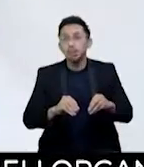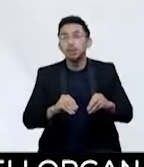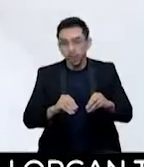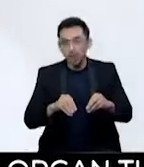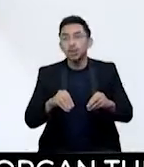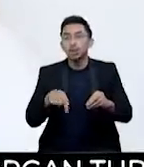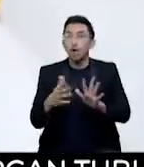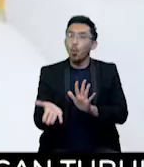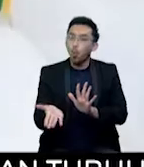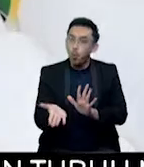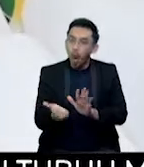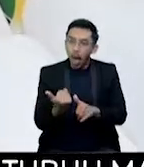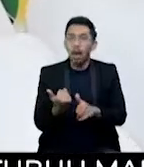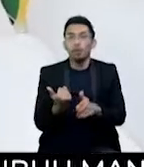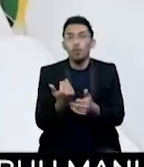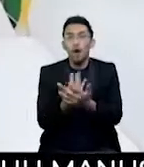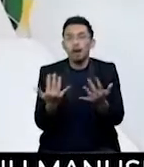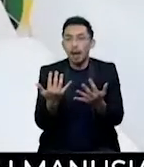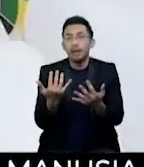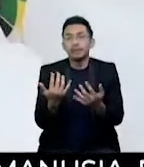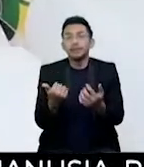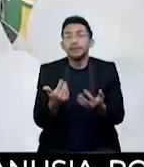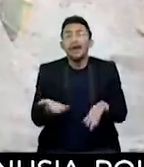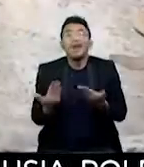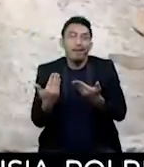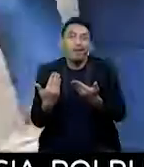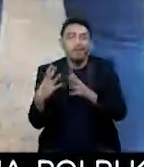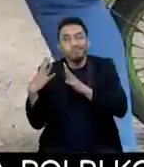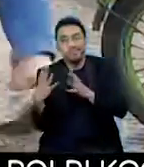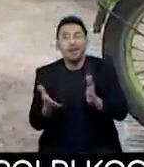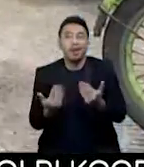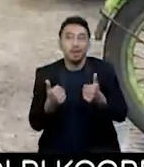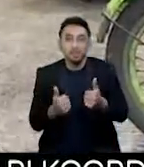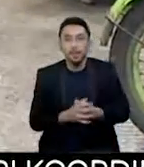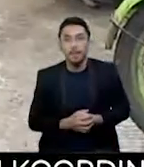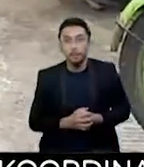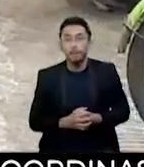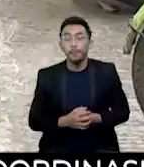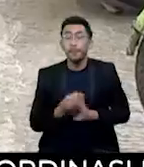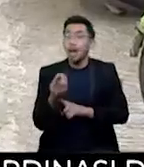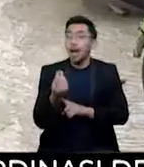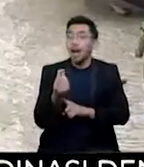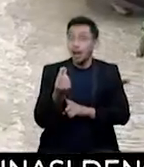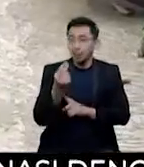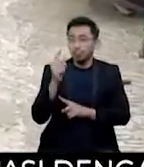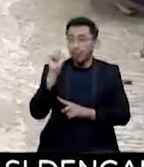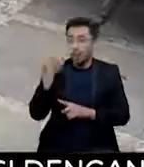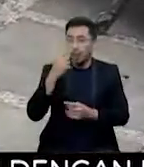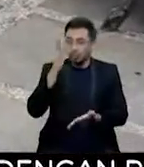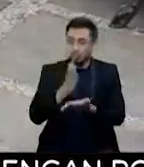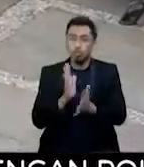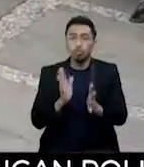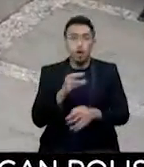untuk meringankan beban warga. Terkait harga minyak goreng sesuai dengan harga yang ditetapkan pemerintah tanpa mengambil untung